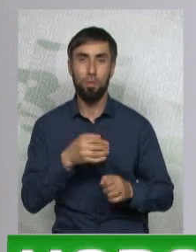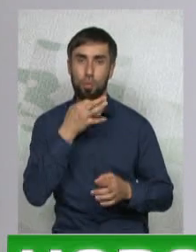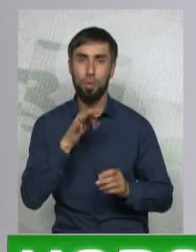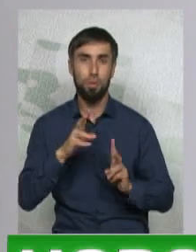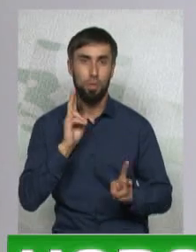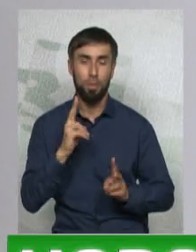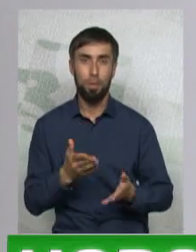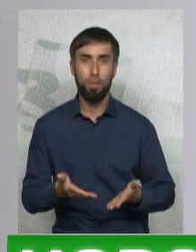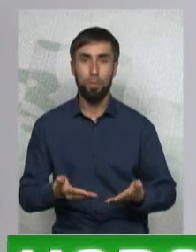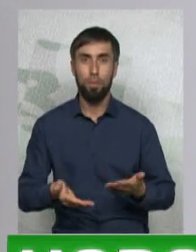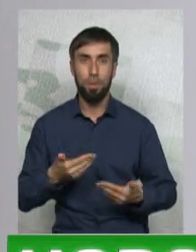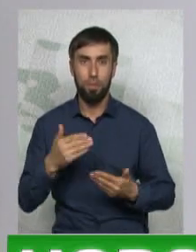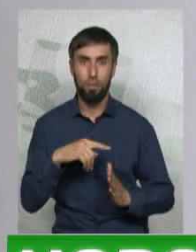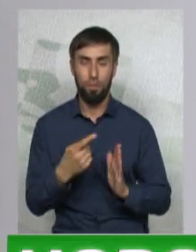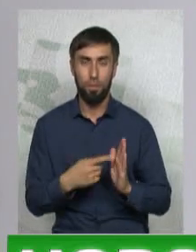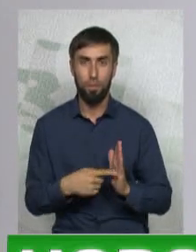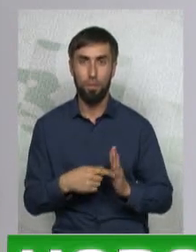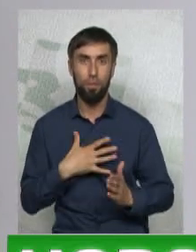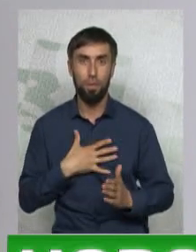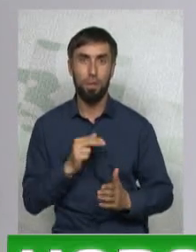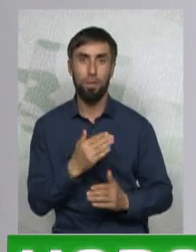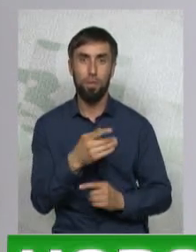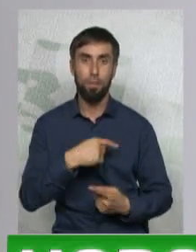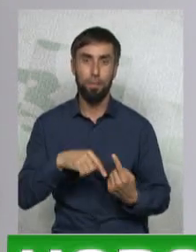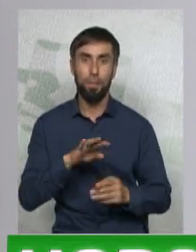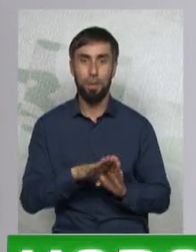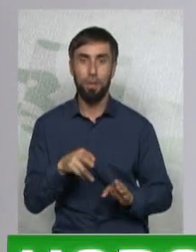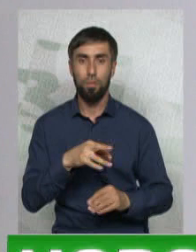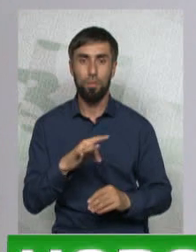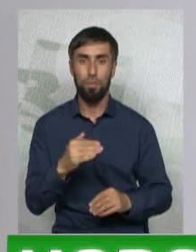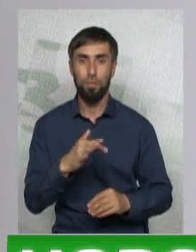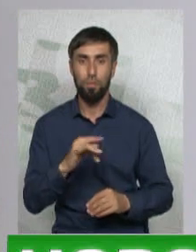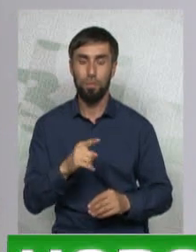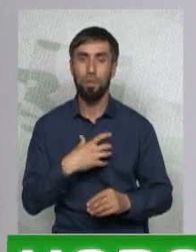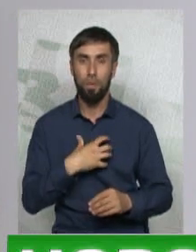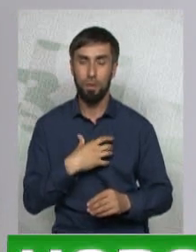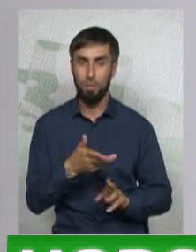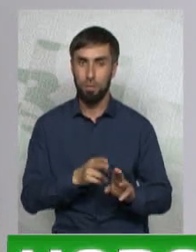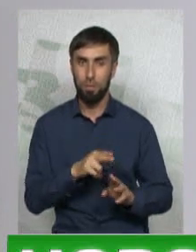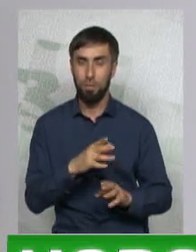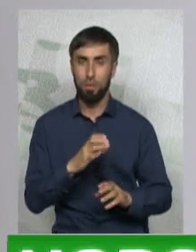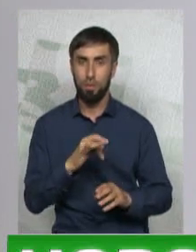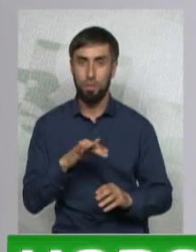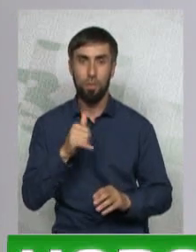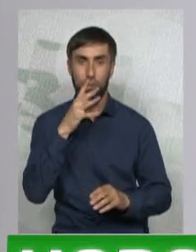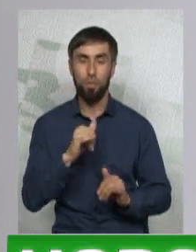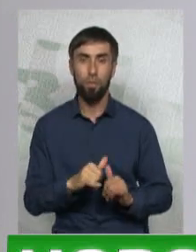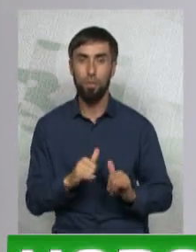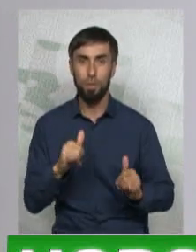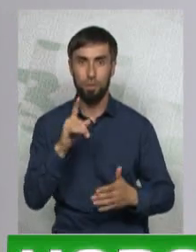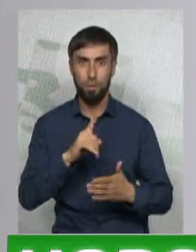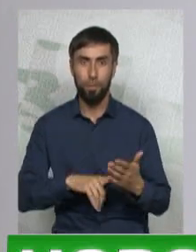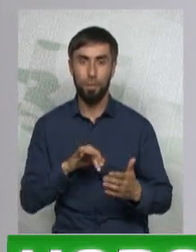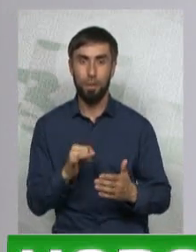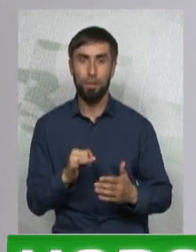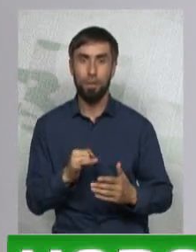заседании поднимать вопросы, волнующие как предпринимателей, так и профсоюзов. Это очень важный инструмент, который увеличивает доверие